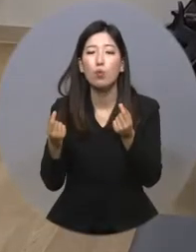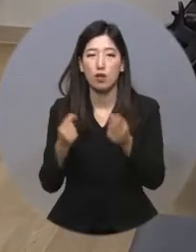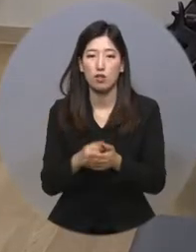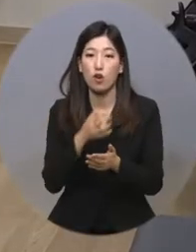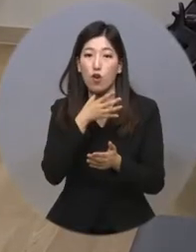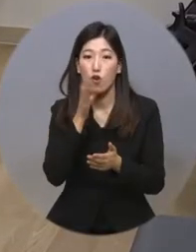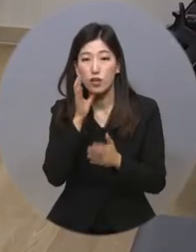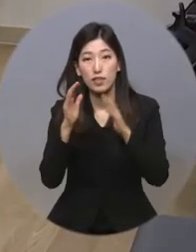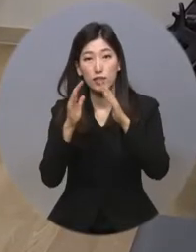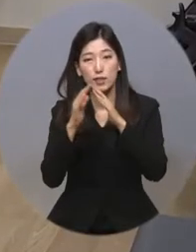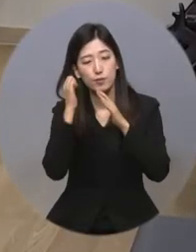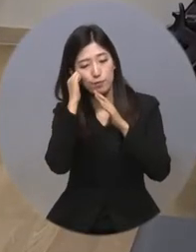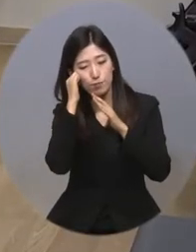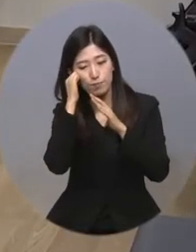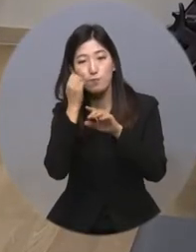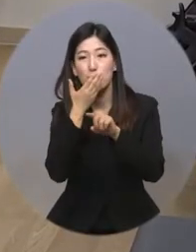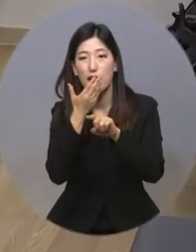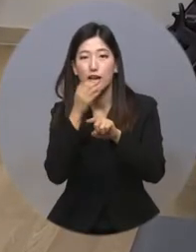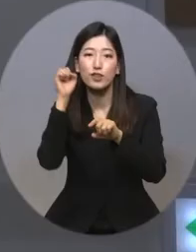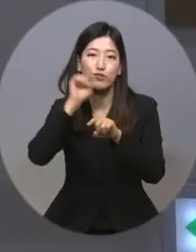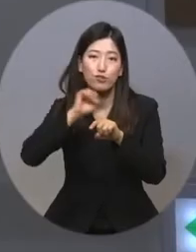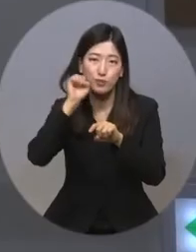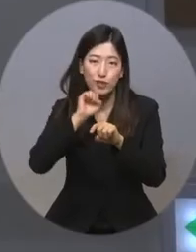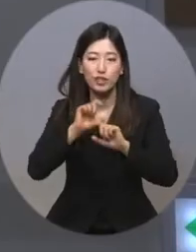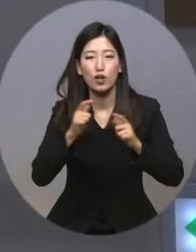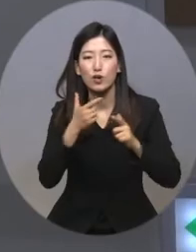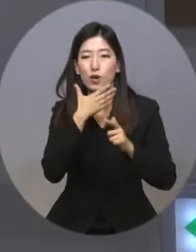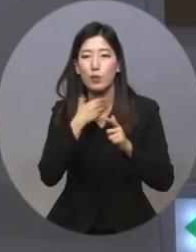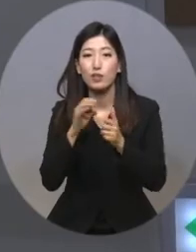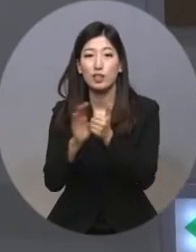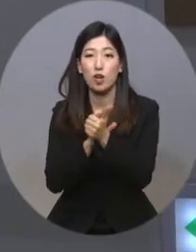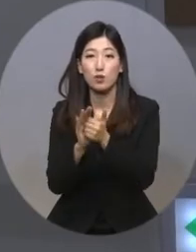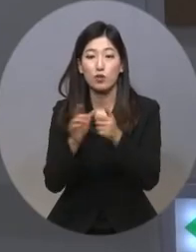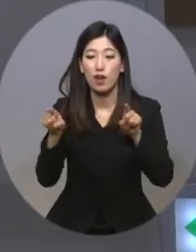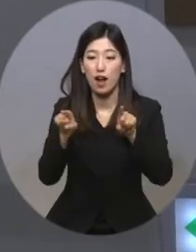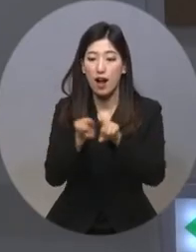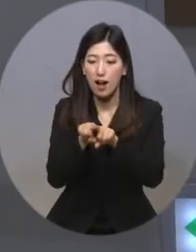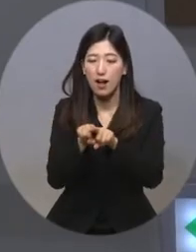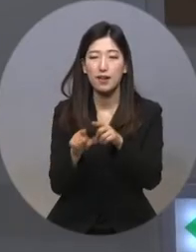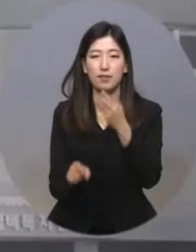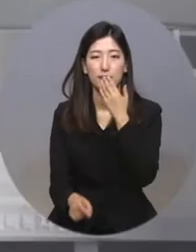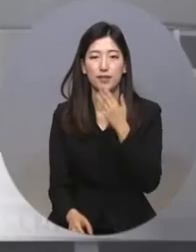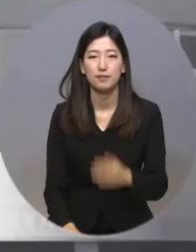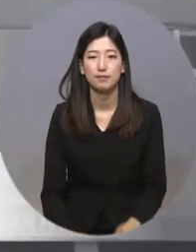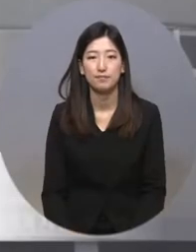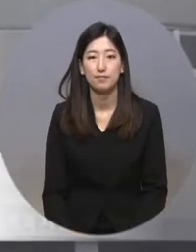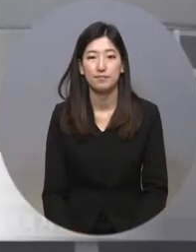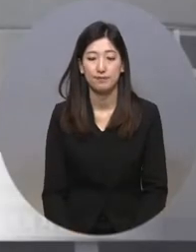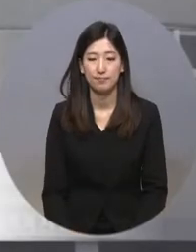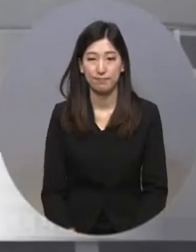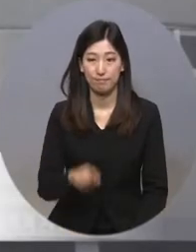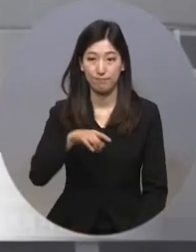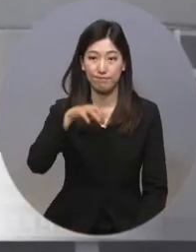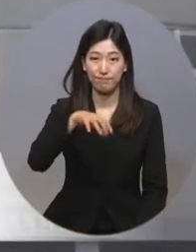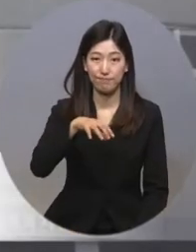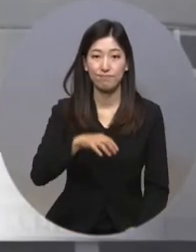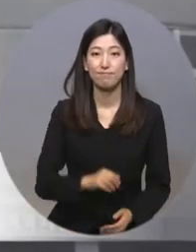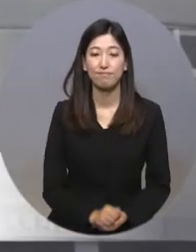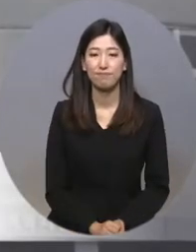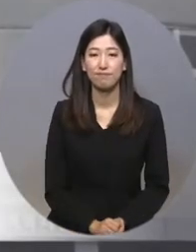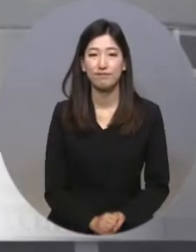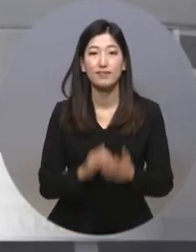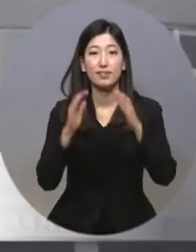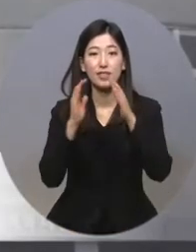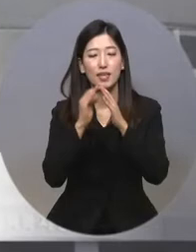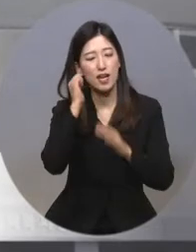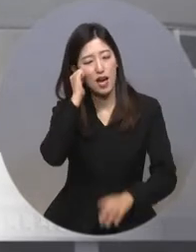어르신들의 주거안정과 여가활동, 다양한 복지 서비스를 보장한다고 덧붙였습니다. 이곳에서 주거와 복지가